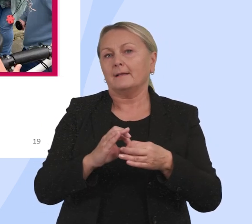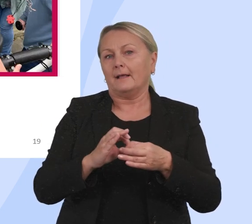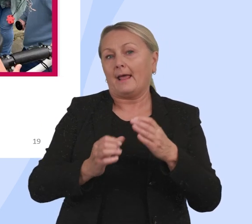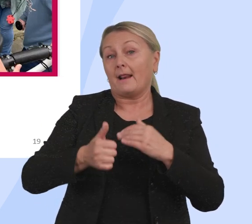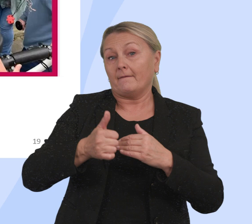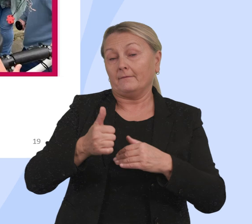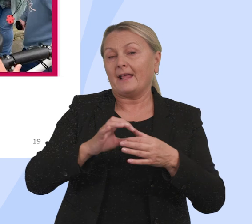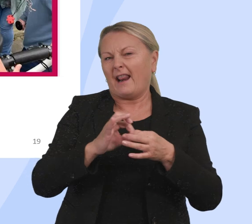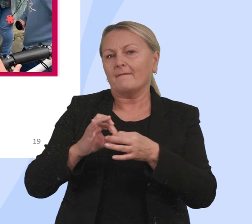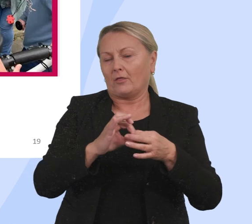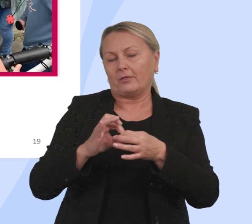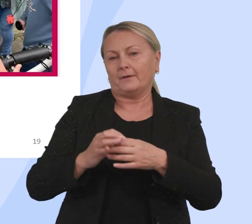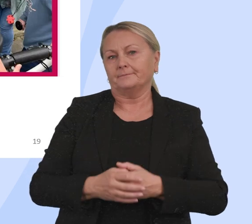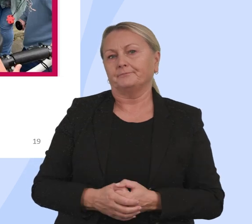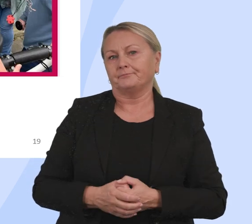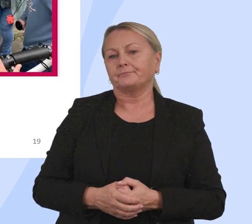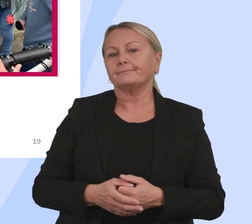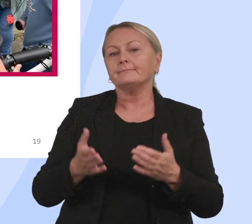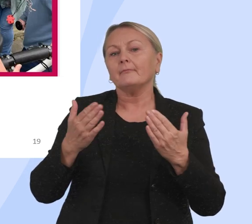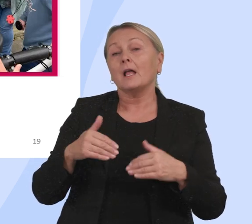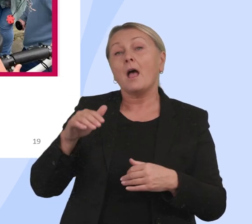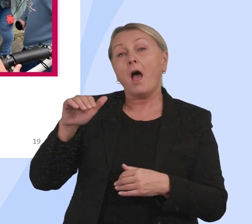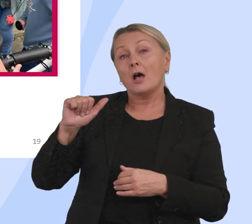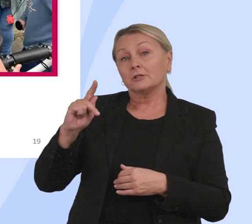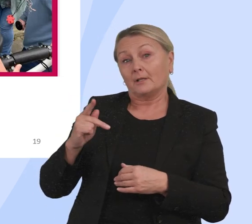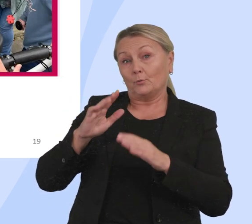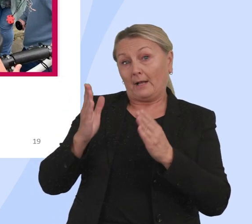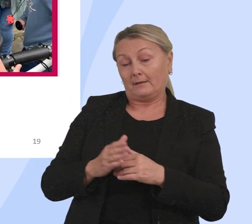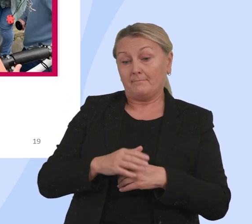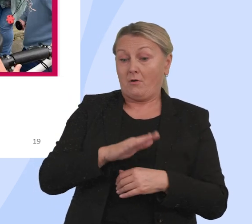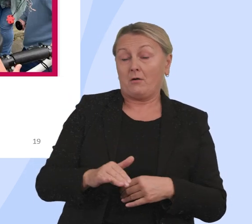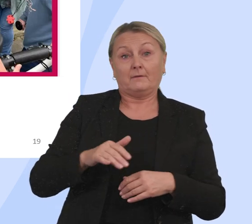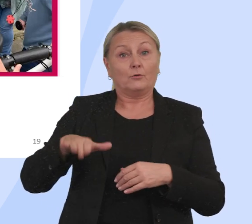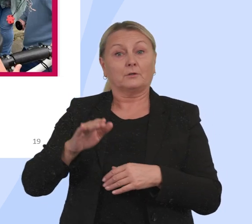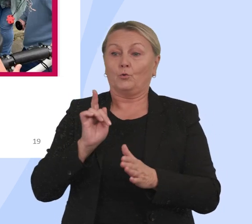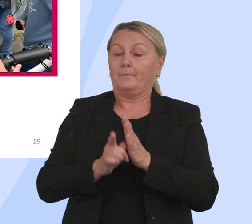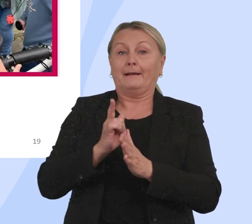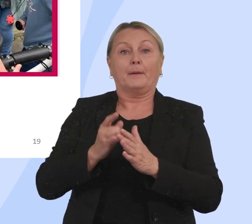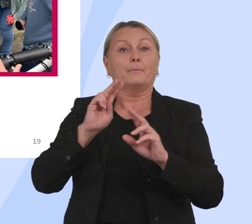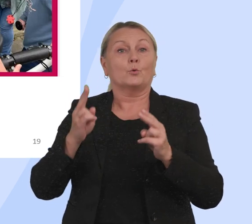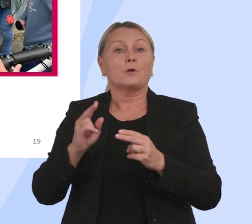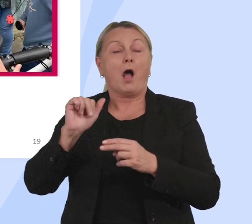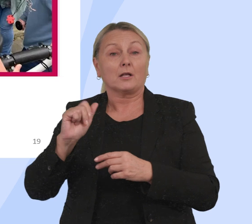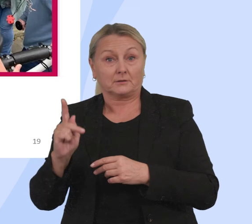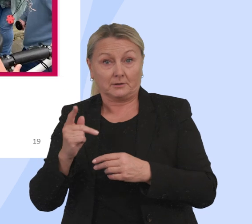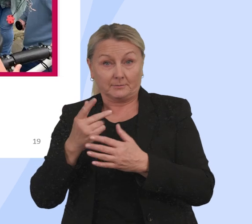Ask-modellerne, børn som voksne, kan umiddelbart anvende ask-sproget, så det er lige til at spejle.